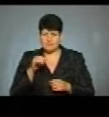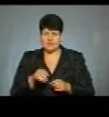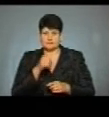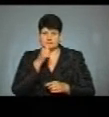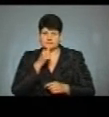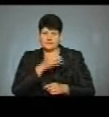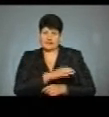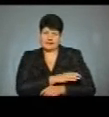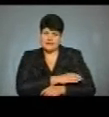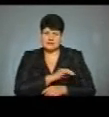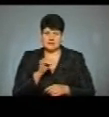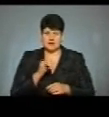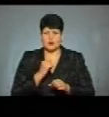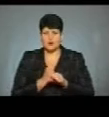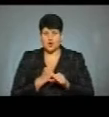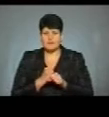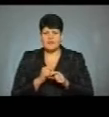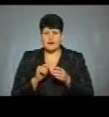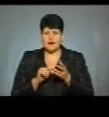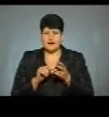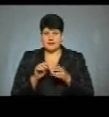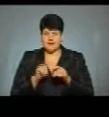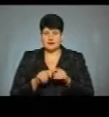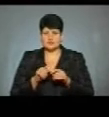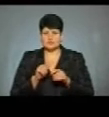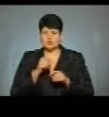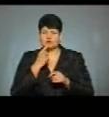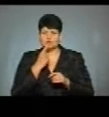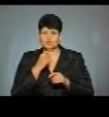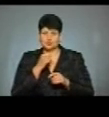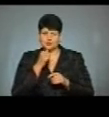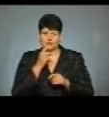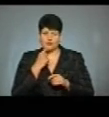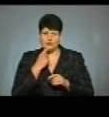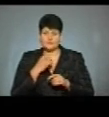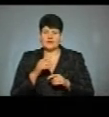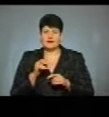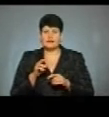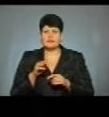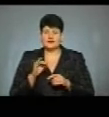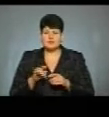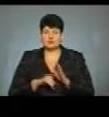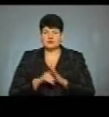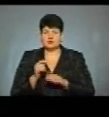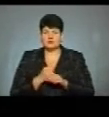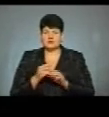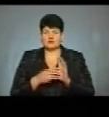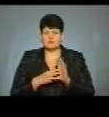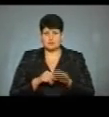вимірюють тиск та роблять аналіз вмісту цукру у крові. Експрес-тести розпочали робити у 8-й